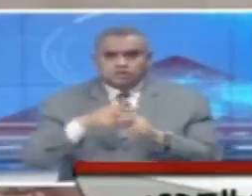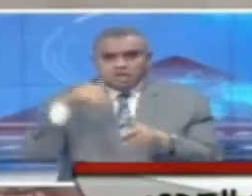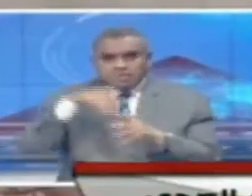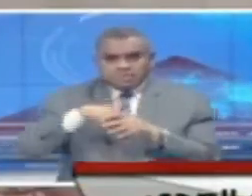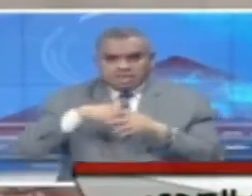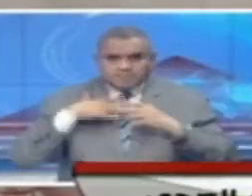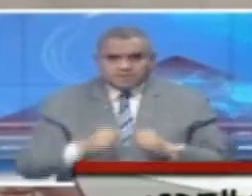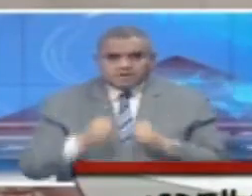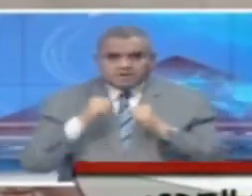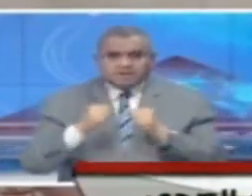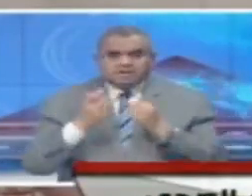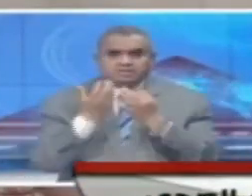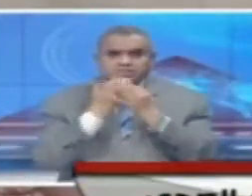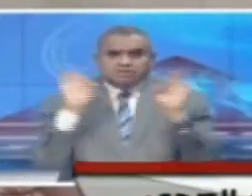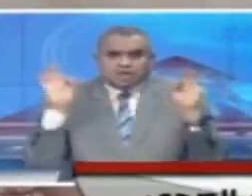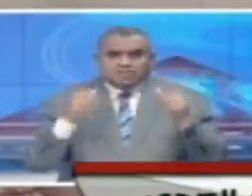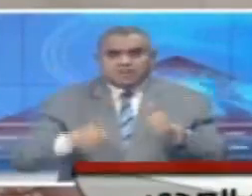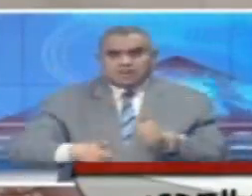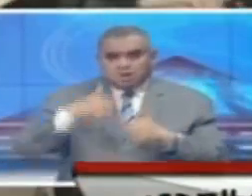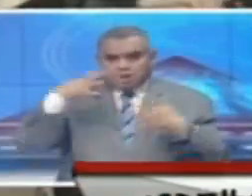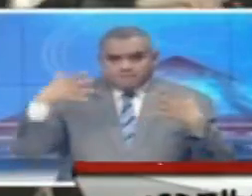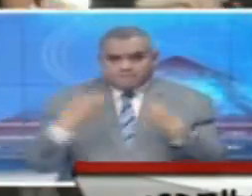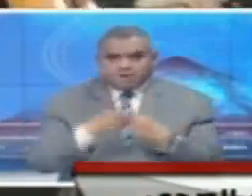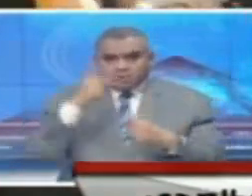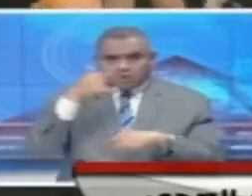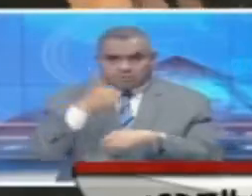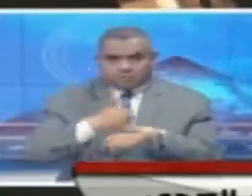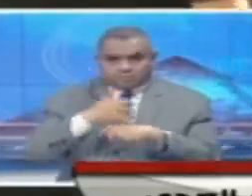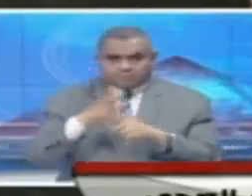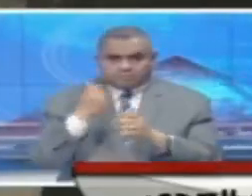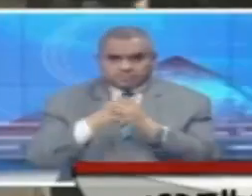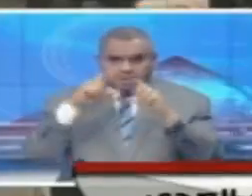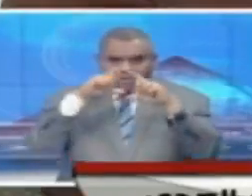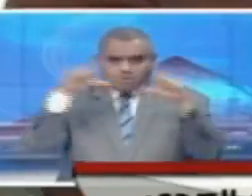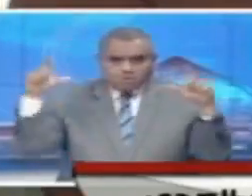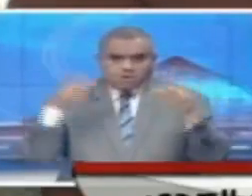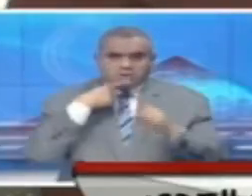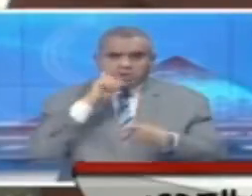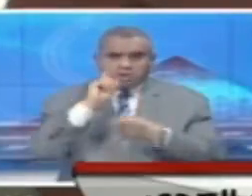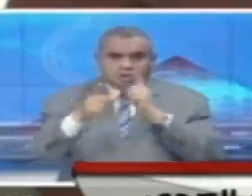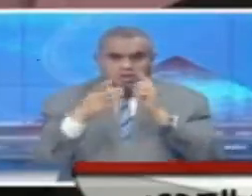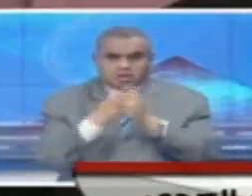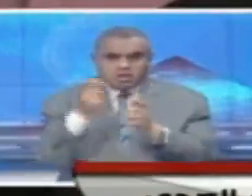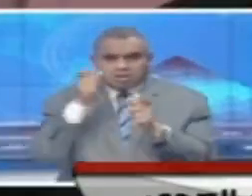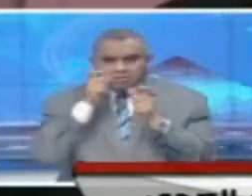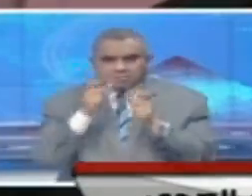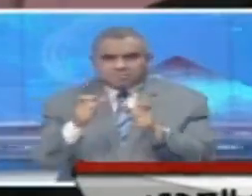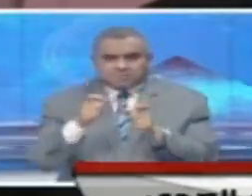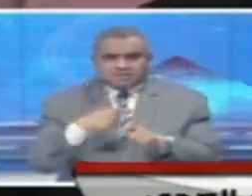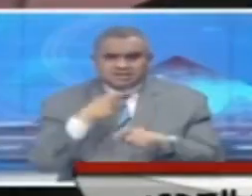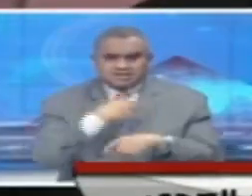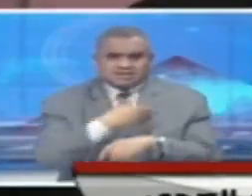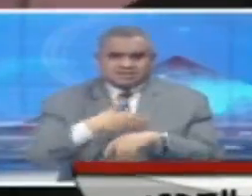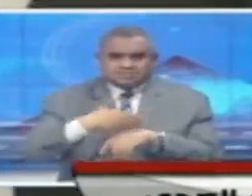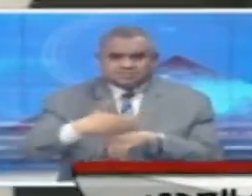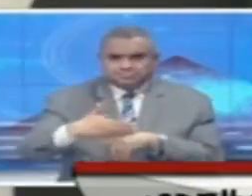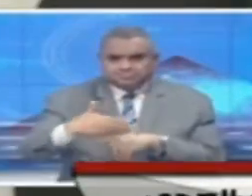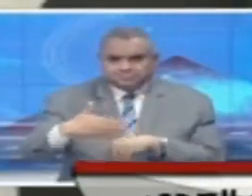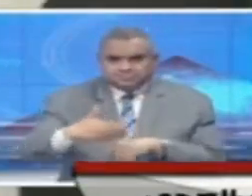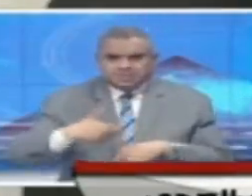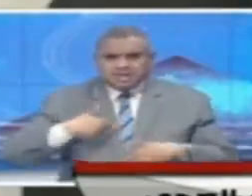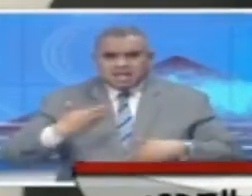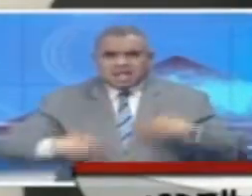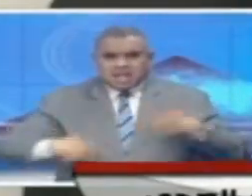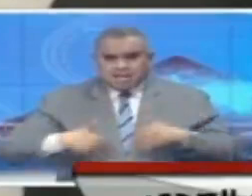الصحي باعتباره أساس المجتمع. فجاءت مبادرة الرئيس بالقضاء على قوام الانتظار للتدخلات الجراحية في التخصصات